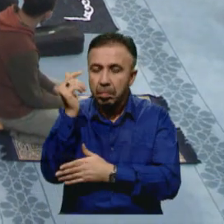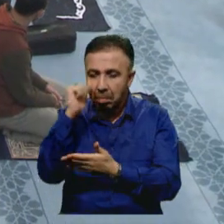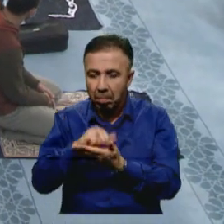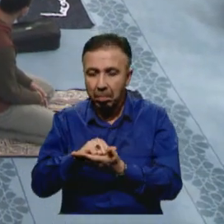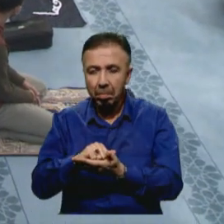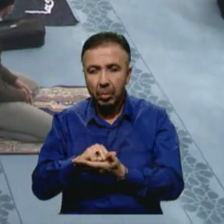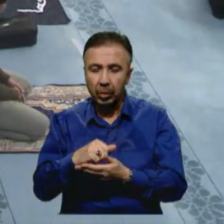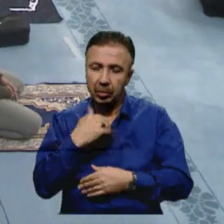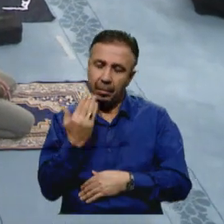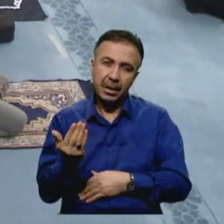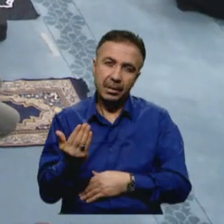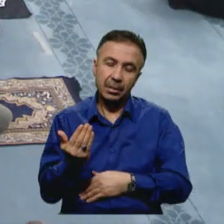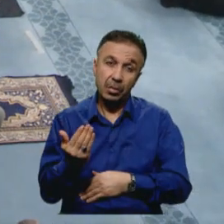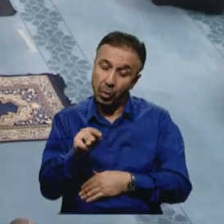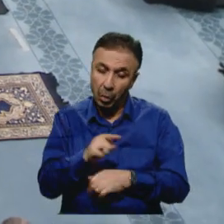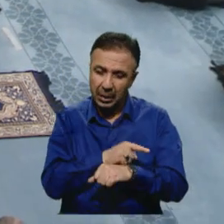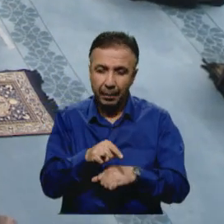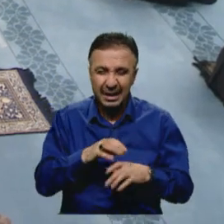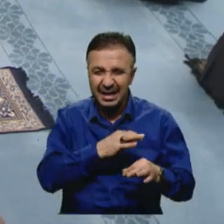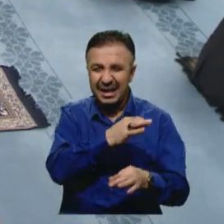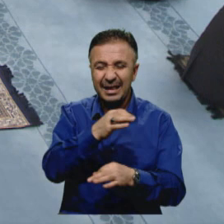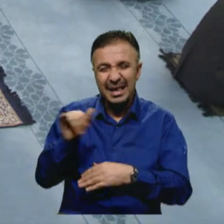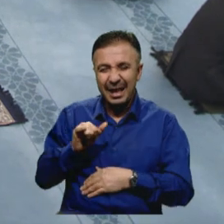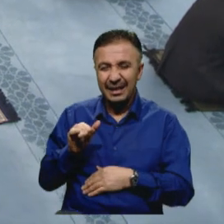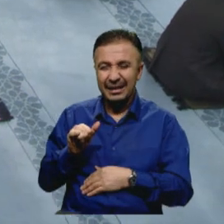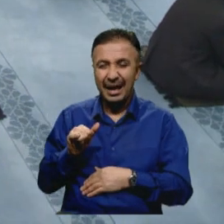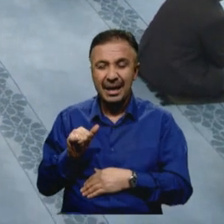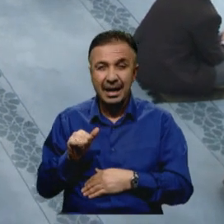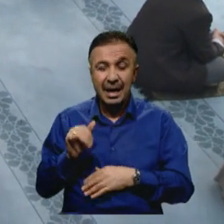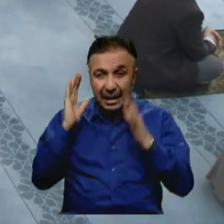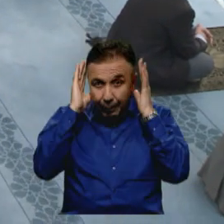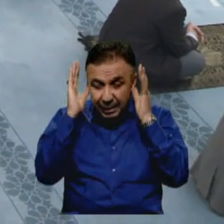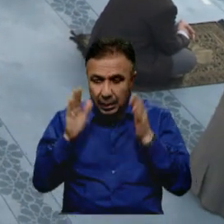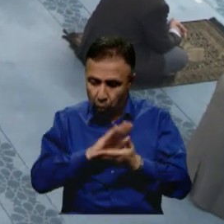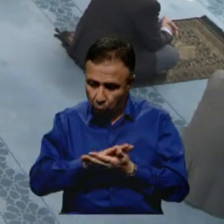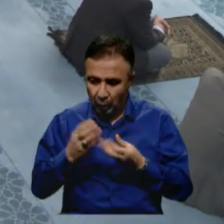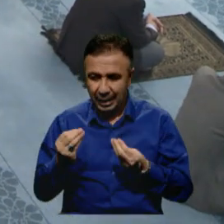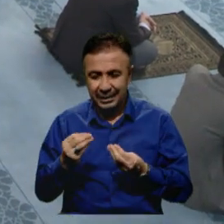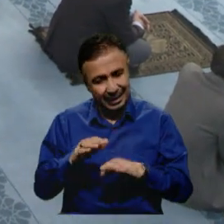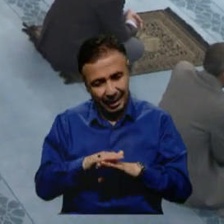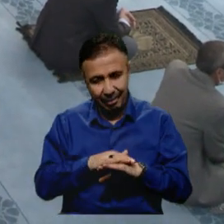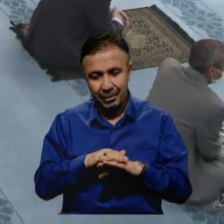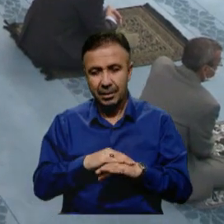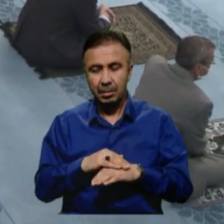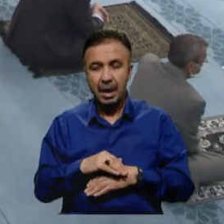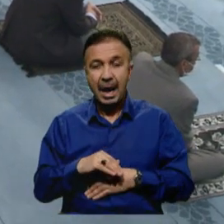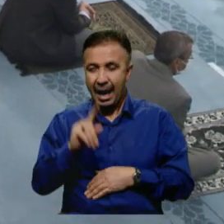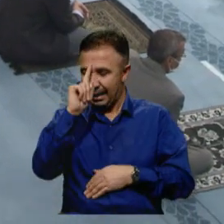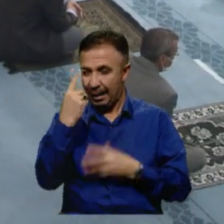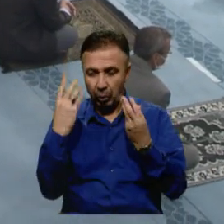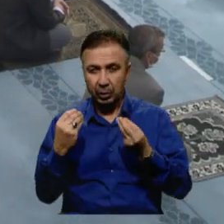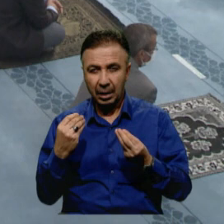biz insanların yanında namazı düzgün kılarken yalnız başımıza namazımızı çok hızlı bitiriyorsak ne